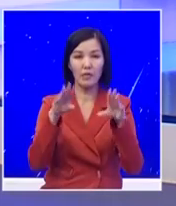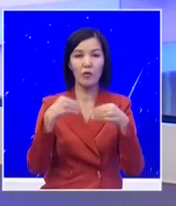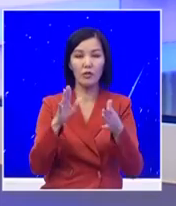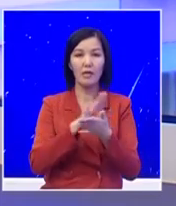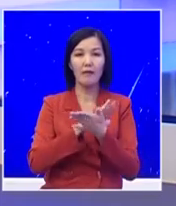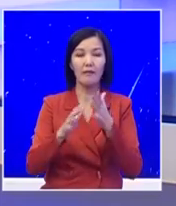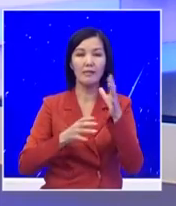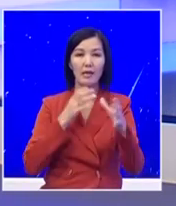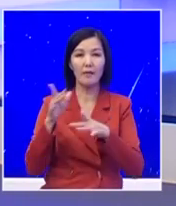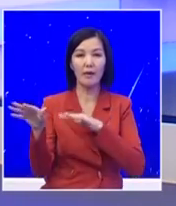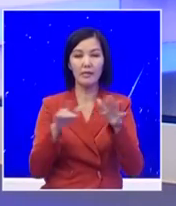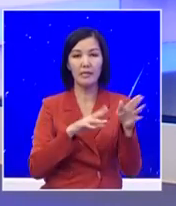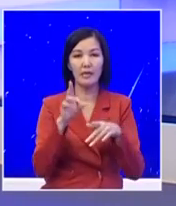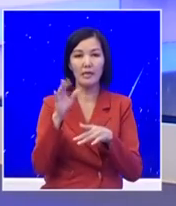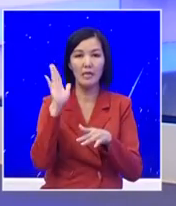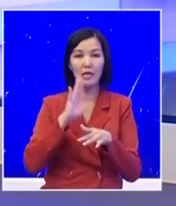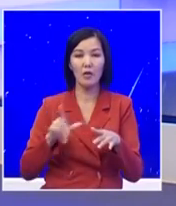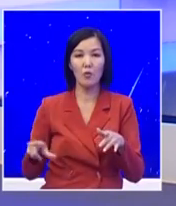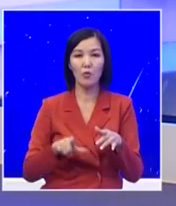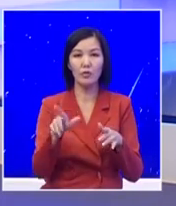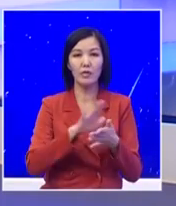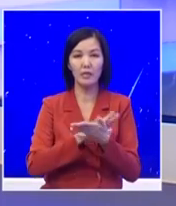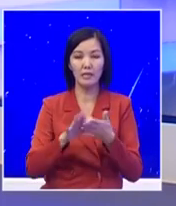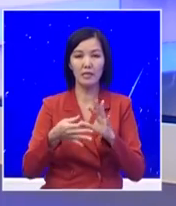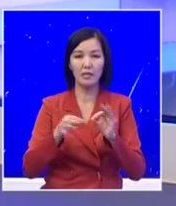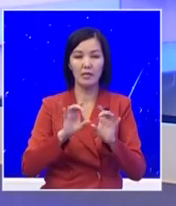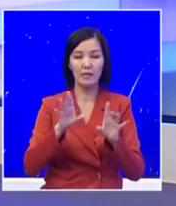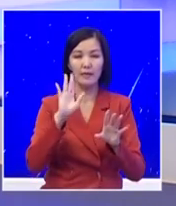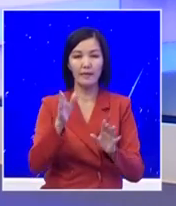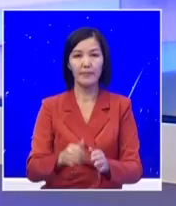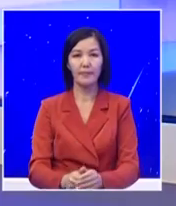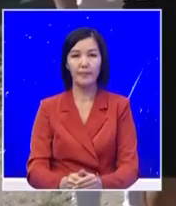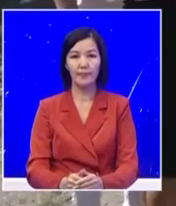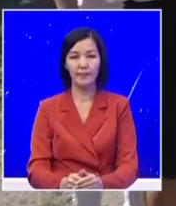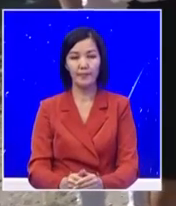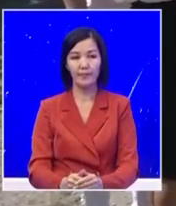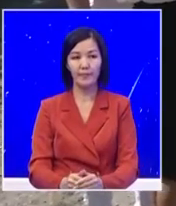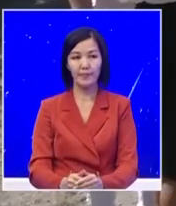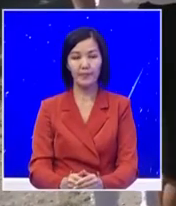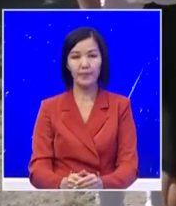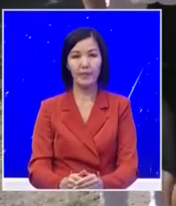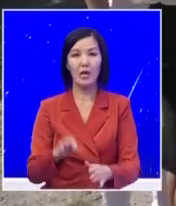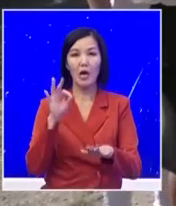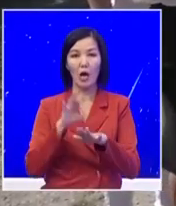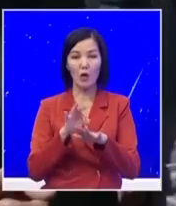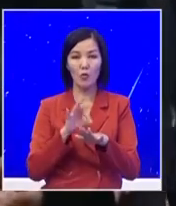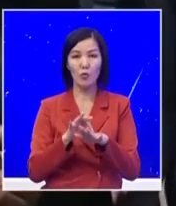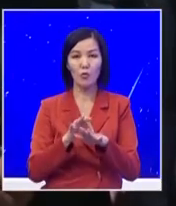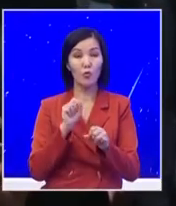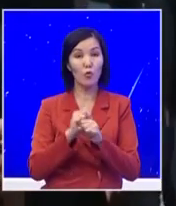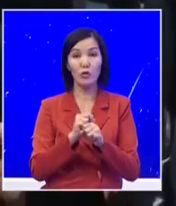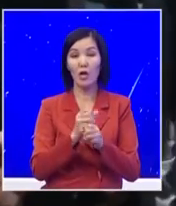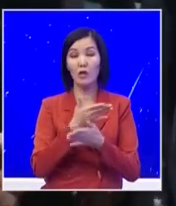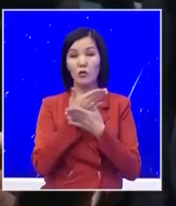таза әлем акциясымен қаскелең өзені бойын тазартты. Тақырыпта тілшіміз толықтырады. Аты жаман індеттің беті әлі қайтқан